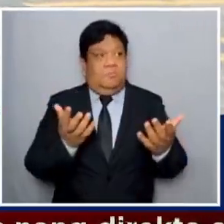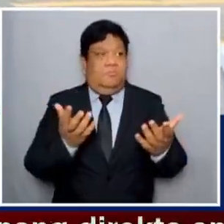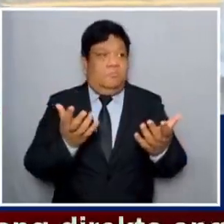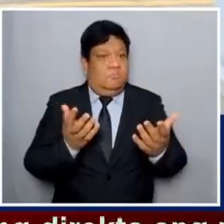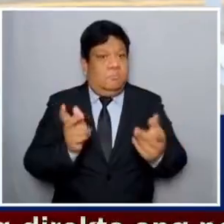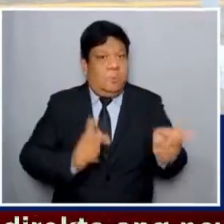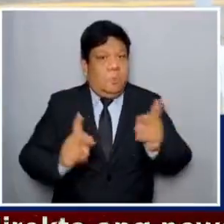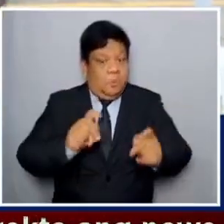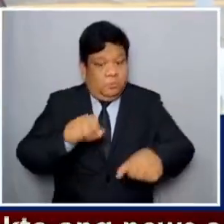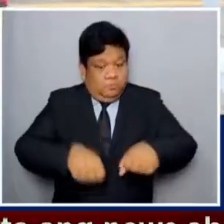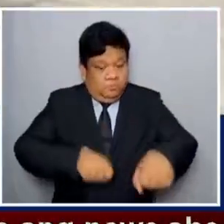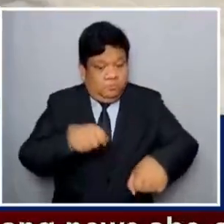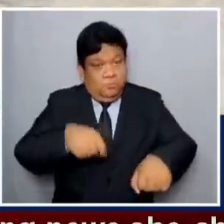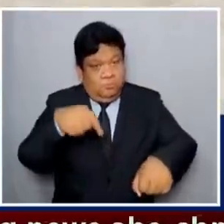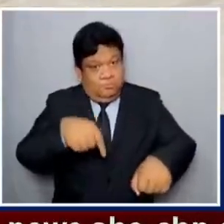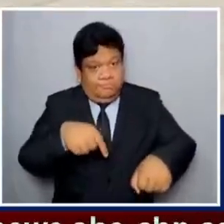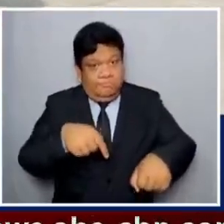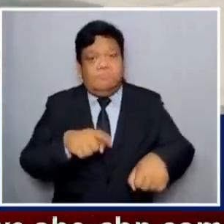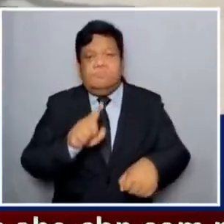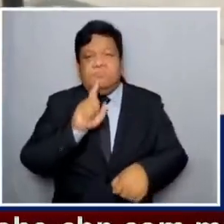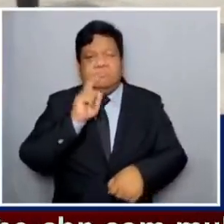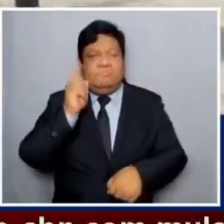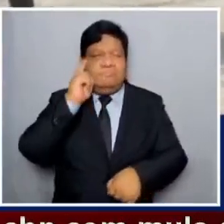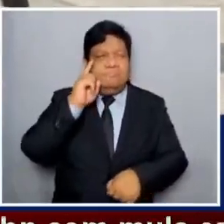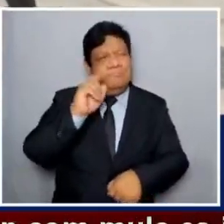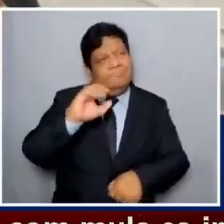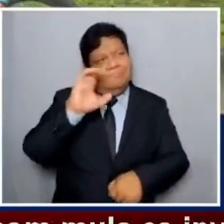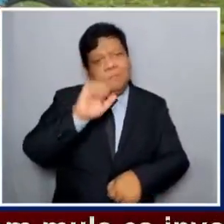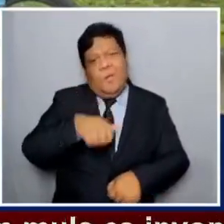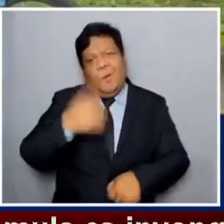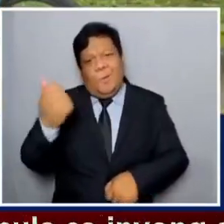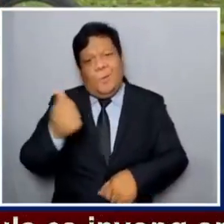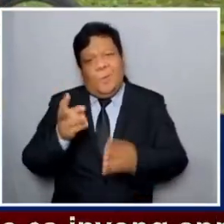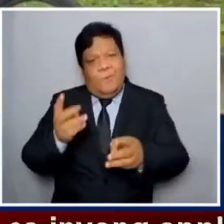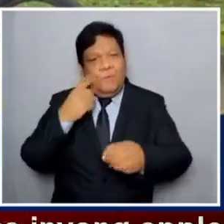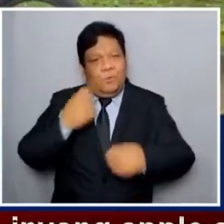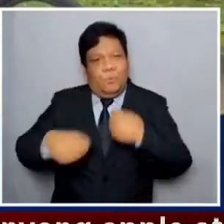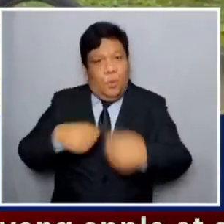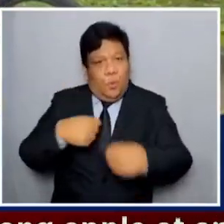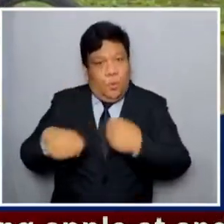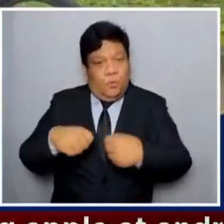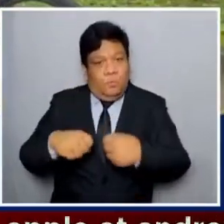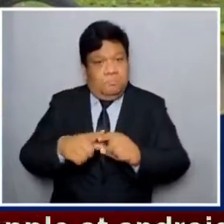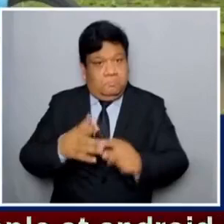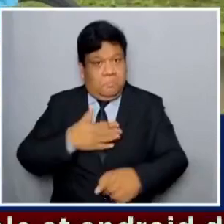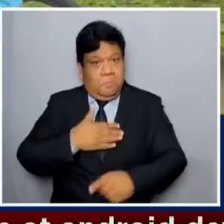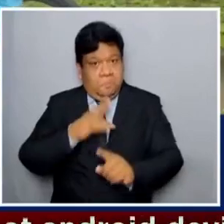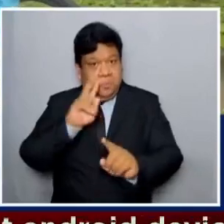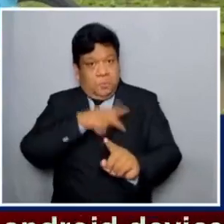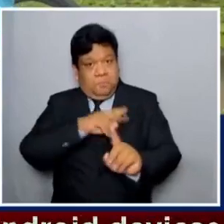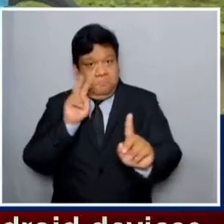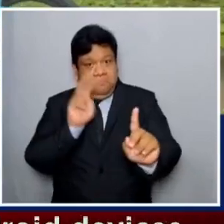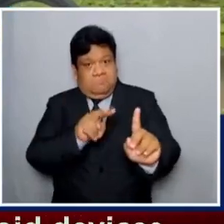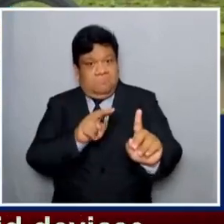cycling as alternative transport. For me, my personal view is